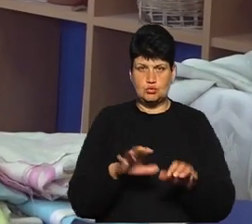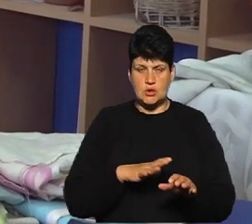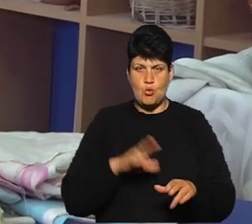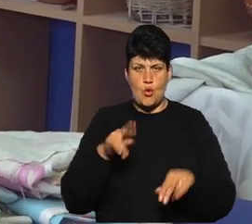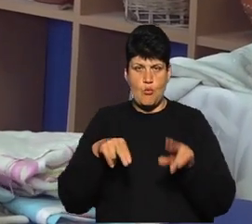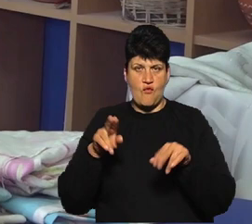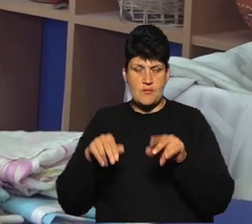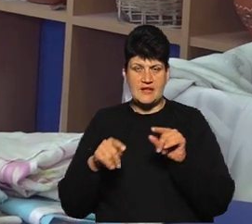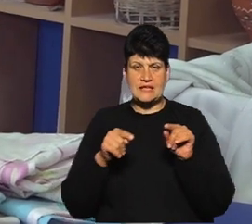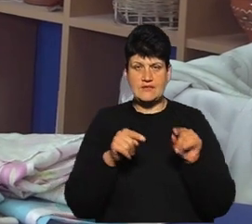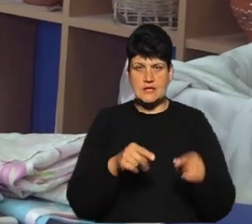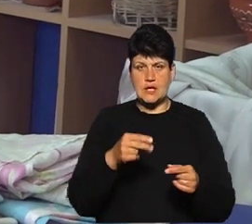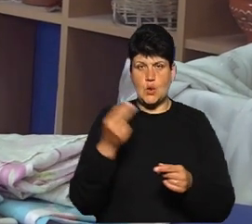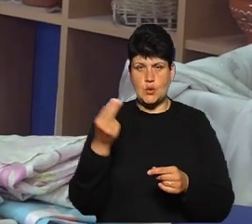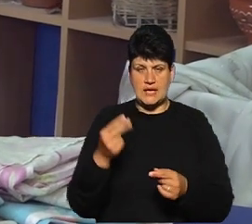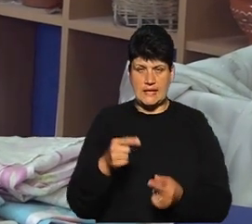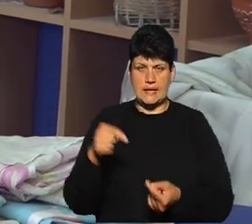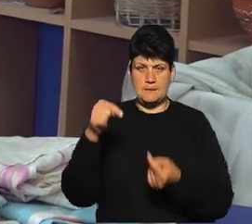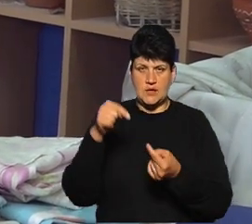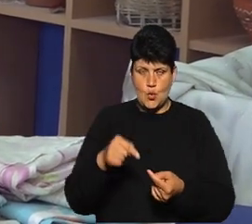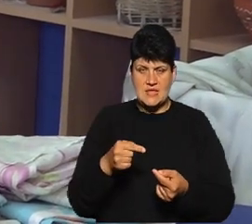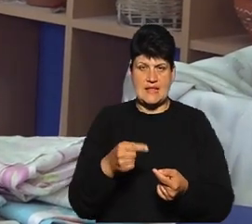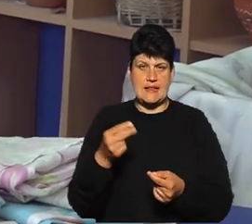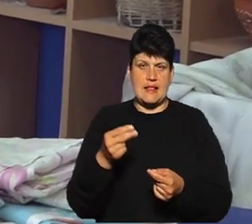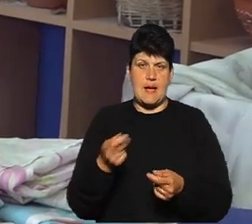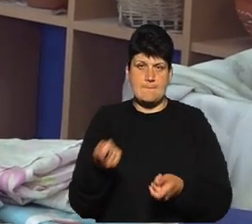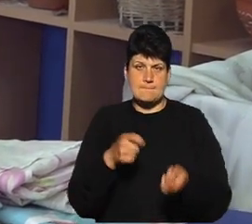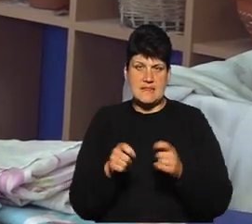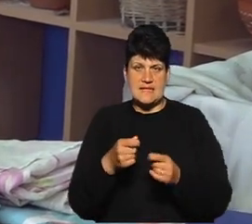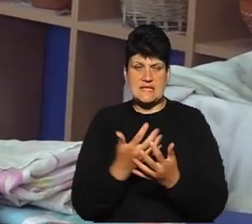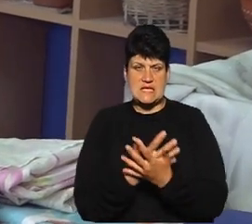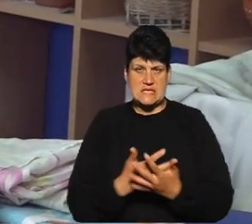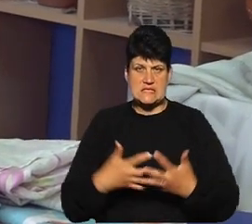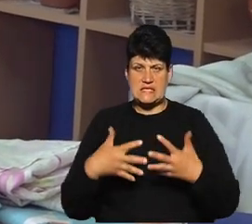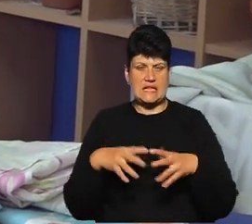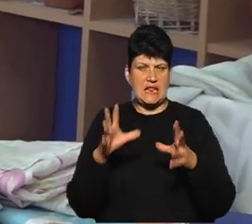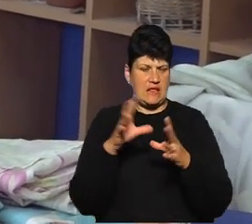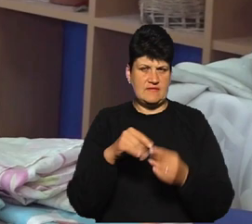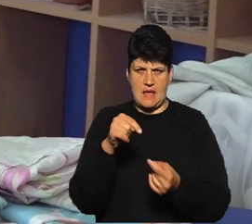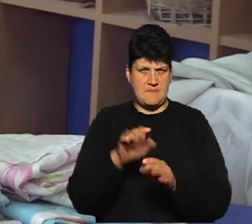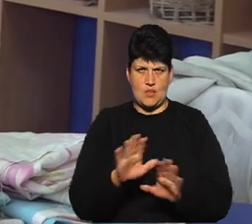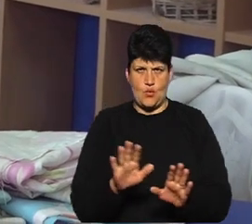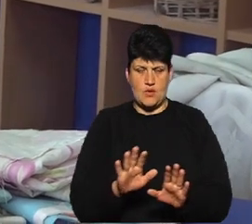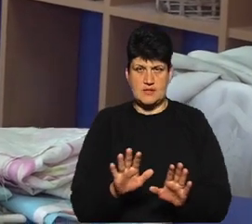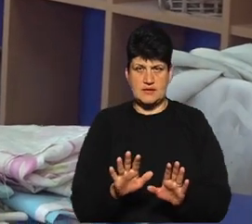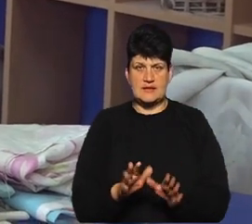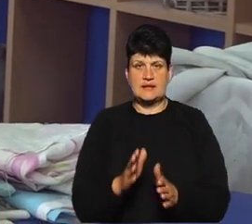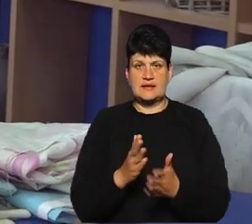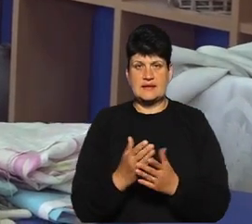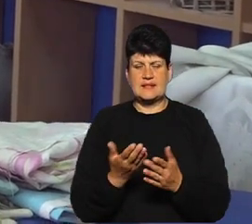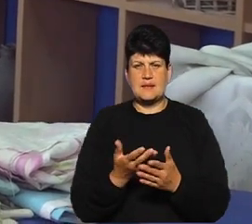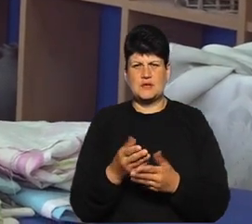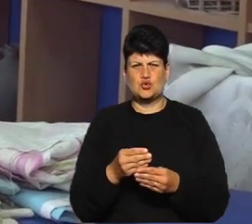ті кольори, які підходять для плетіння сітки. І ну, не вся тканина просто підходить. Дають багато там